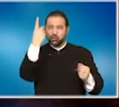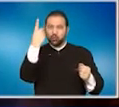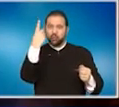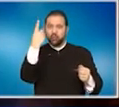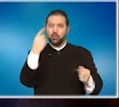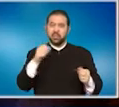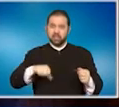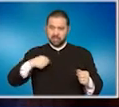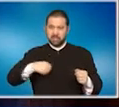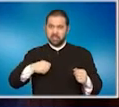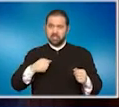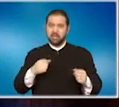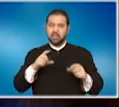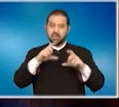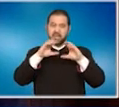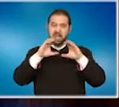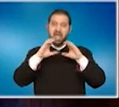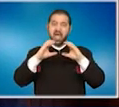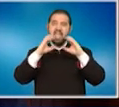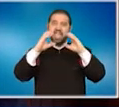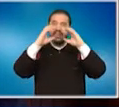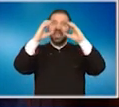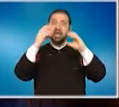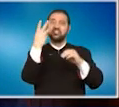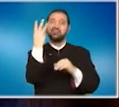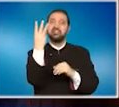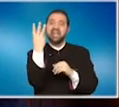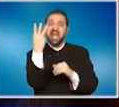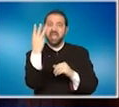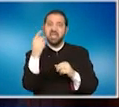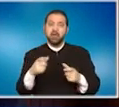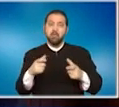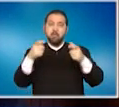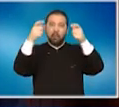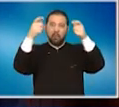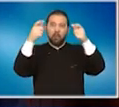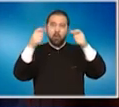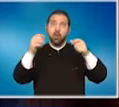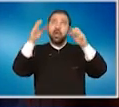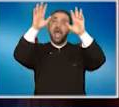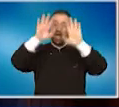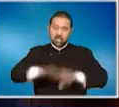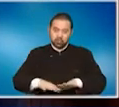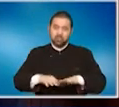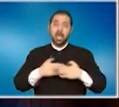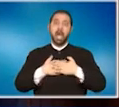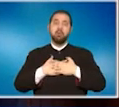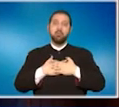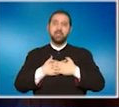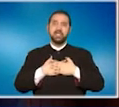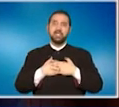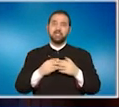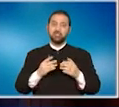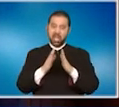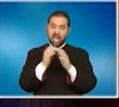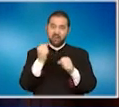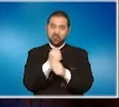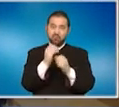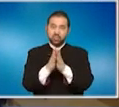luat cu firescu, zice, și n-are nimica. De el era murit, el era mort. Puterea aceasta pe care ți-o